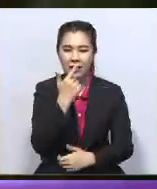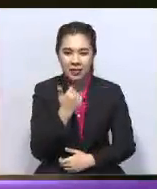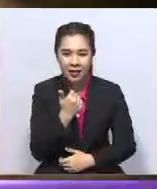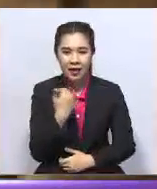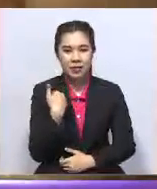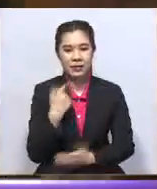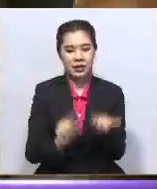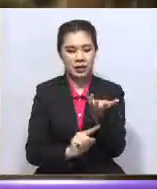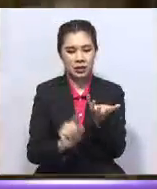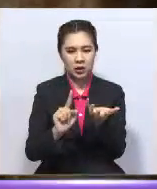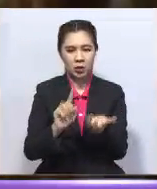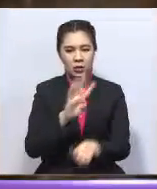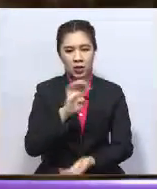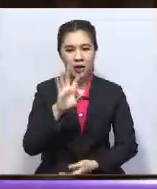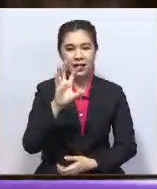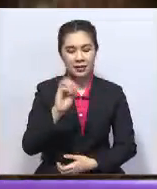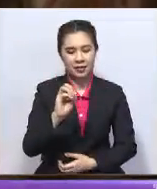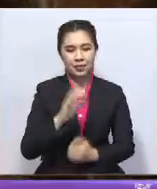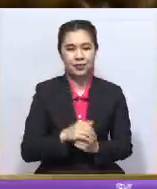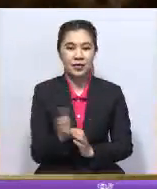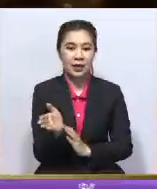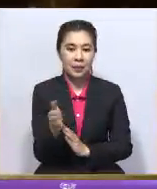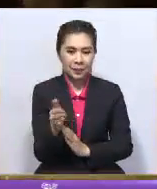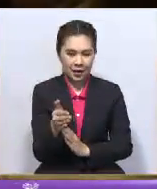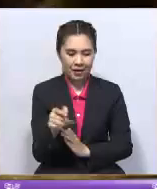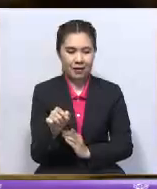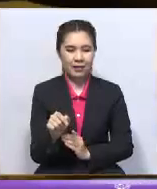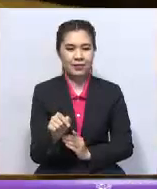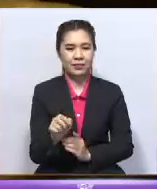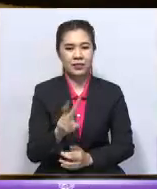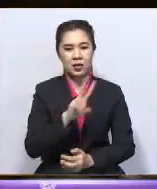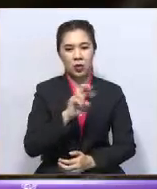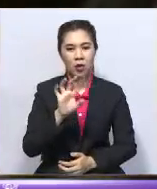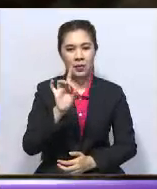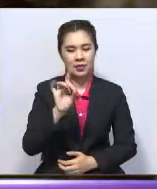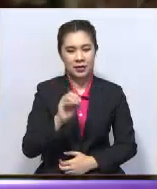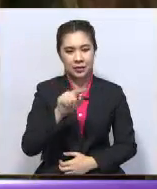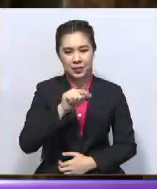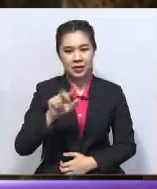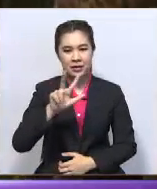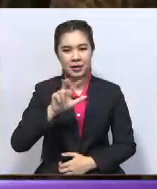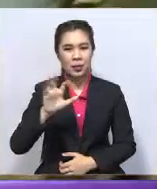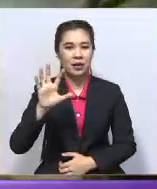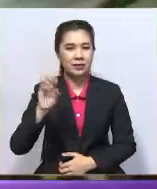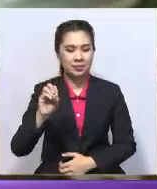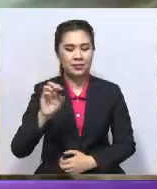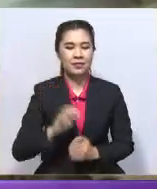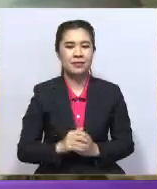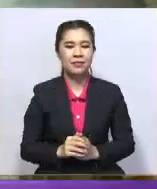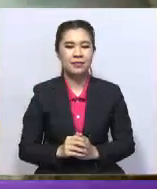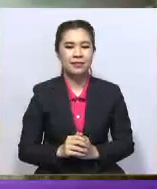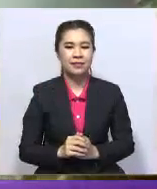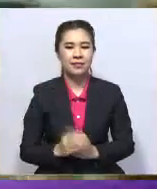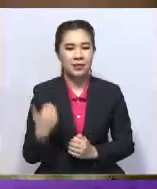ละ450บาทต่อตัวและปลาค่ะมีราคาอยู่ที่280ถึง350บาทขณะ